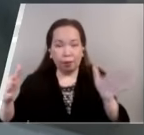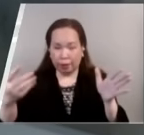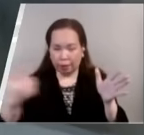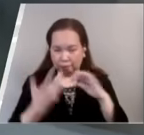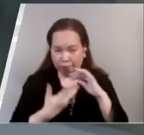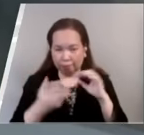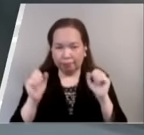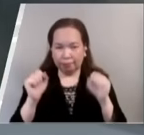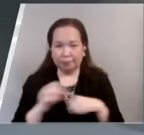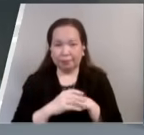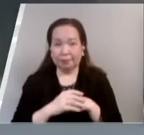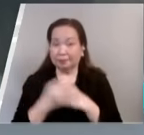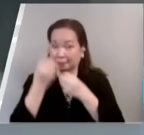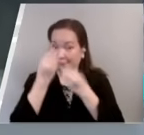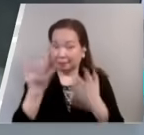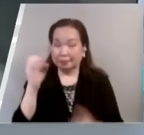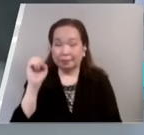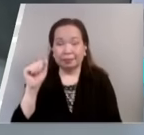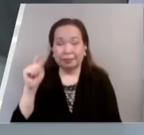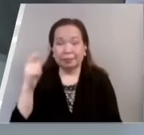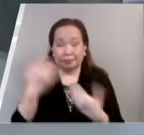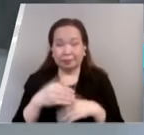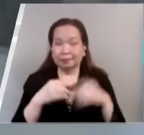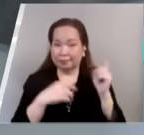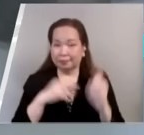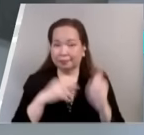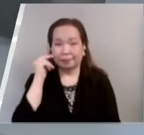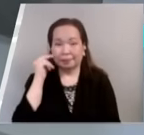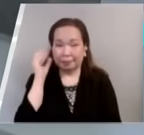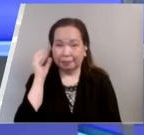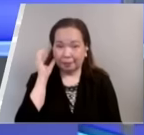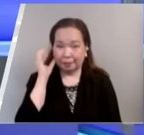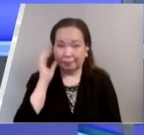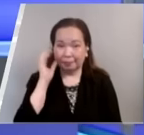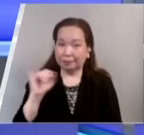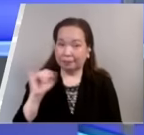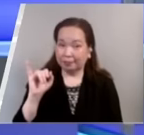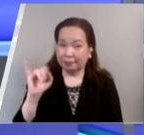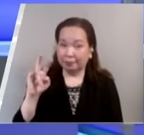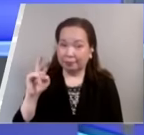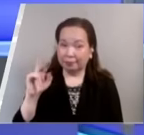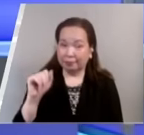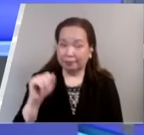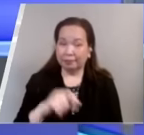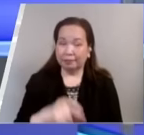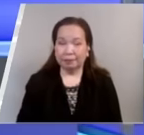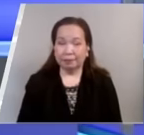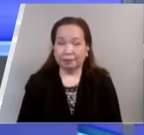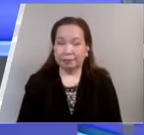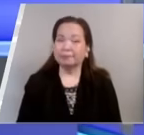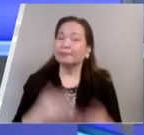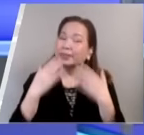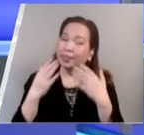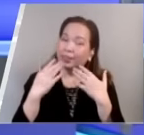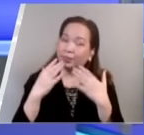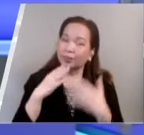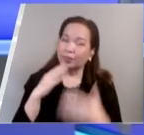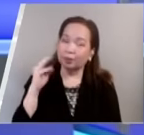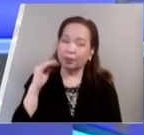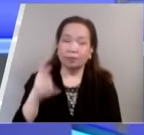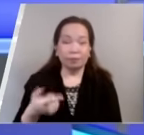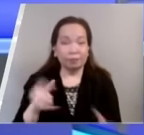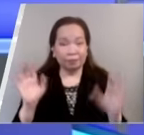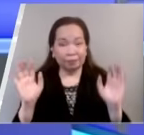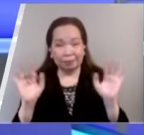my Chica This Saturday night Ako po si Nelson Canlas Ivan Maris thank nels mga kapuso mahigit